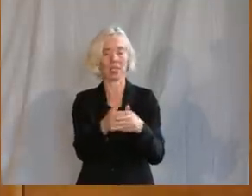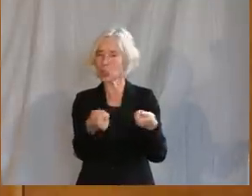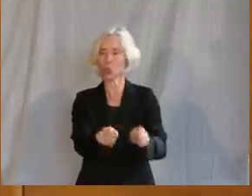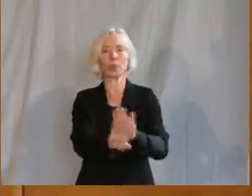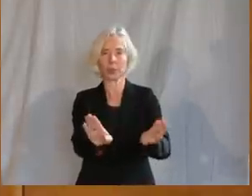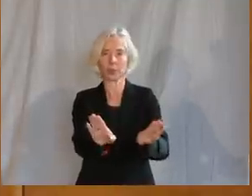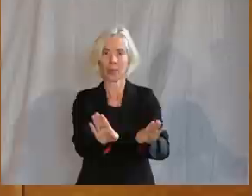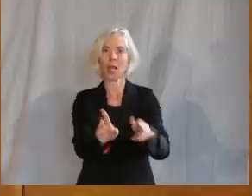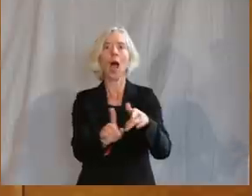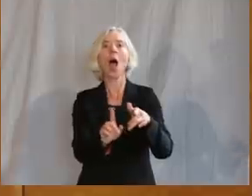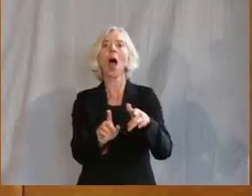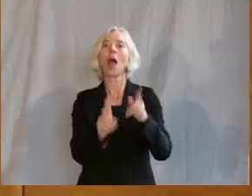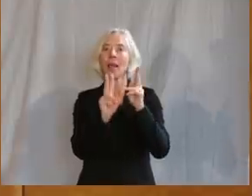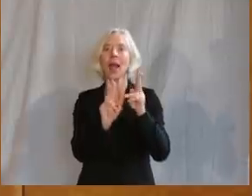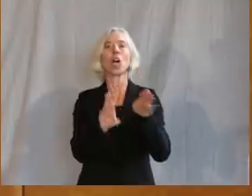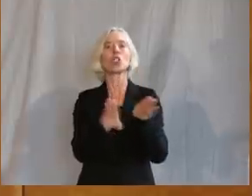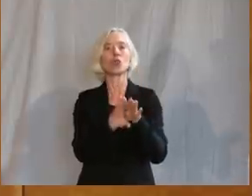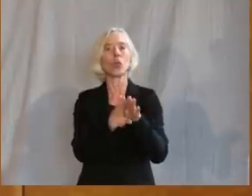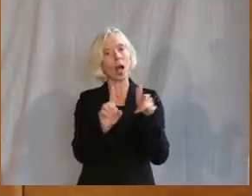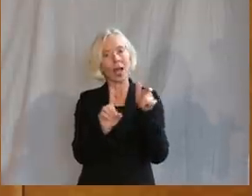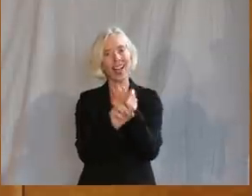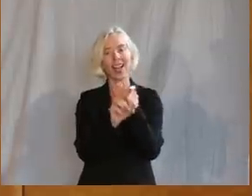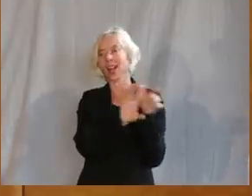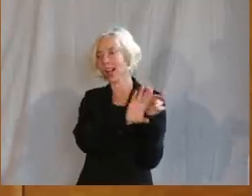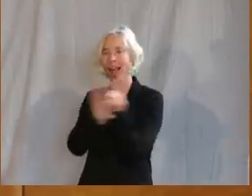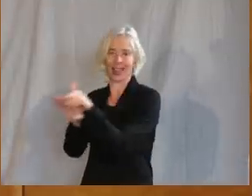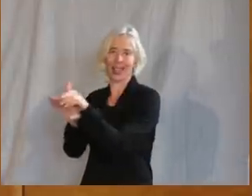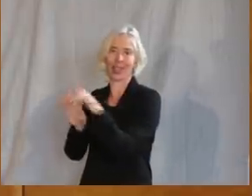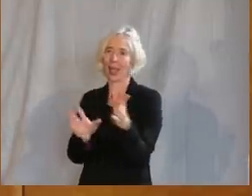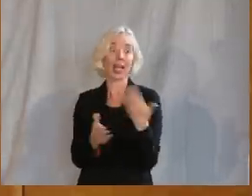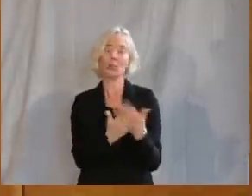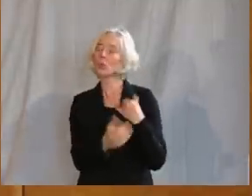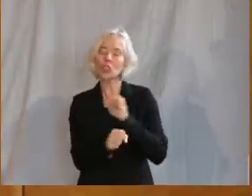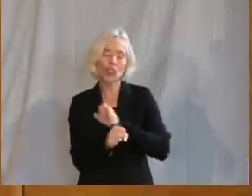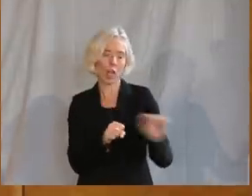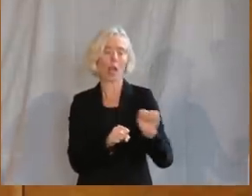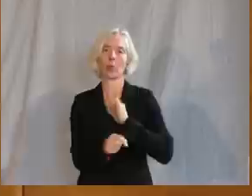Quarantäne. Dadurch kann es ja auch kaum Übertragungen geben. Es ist eher sogar